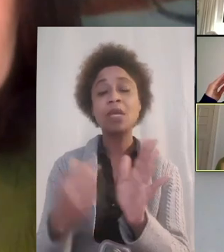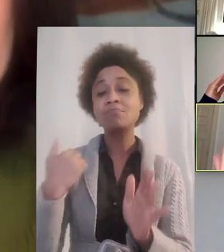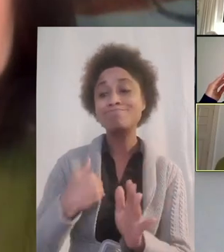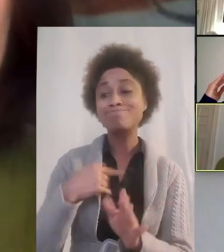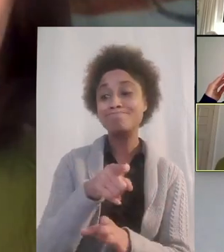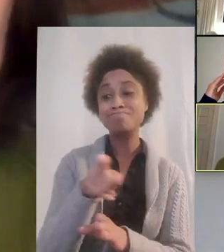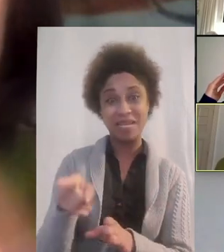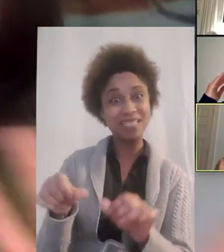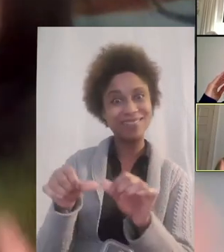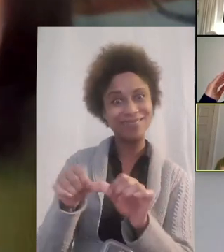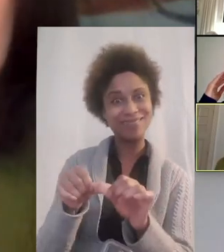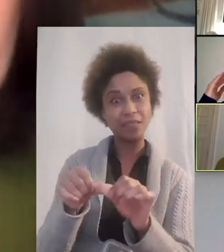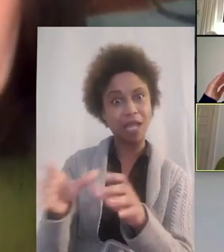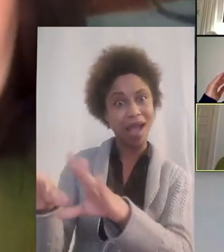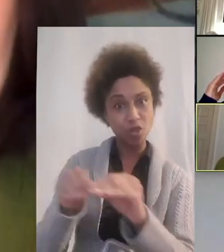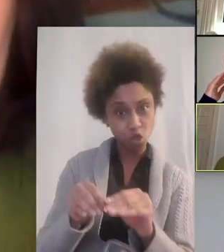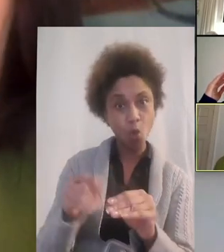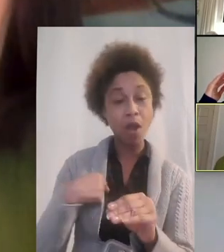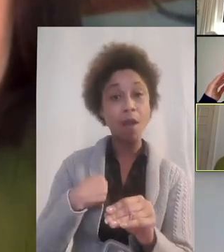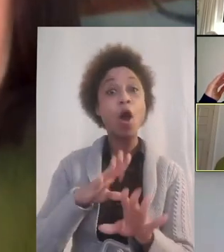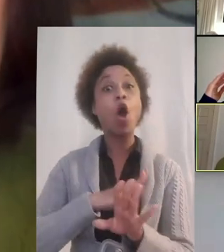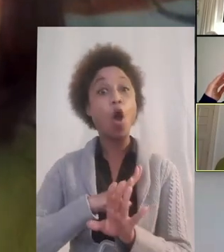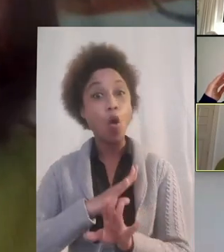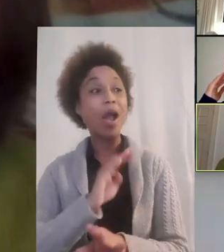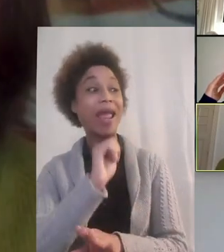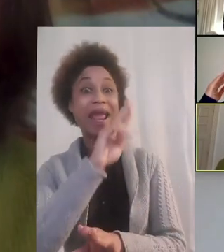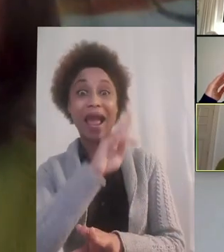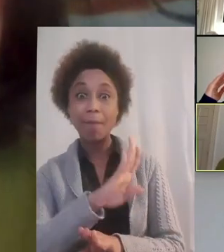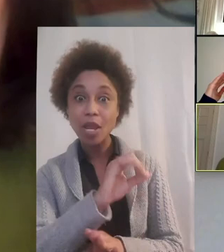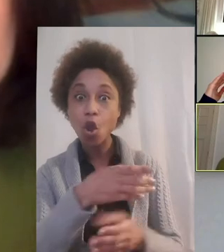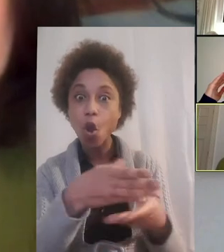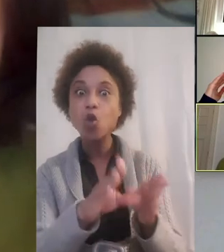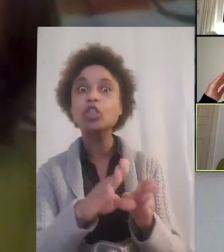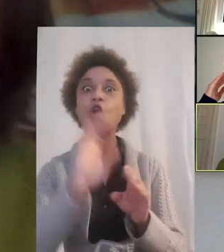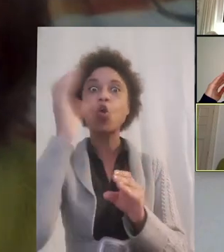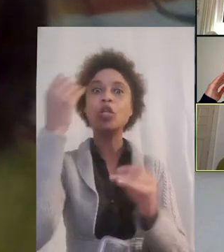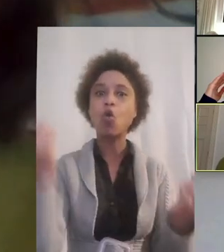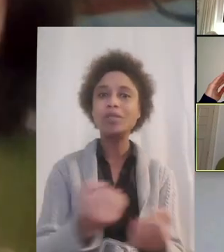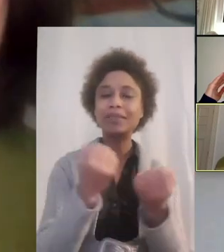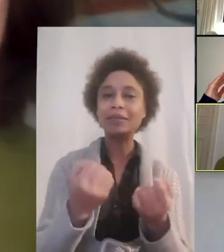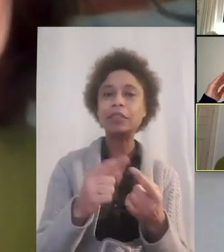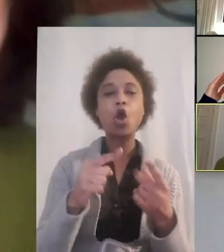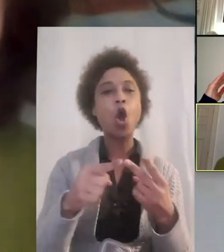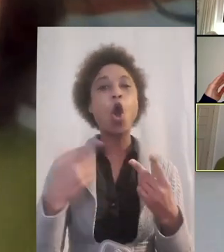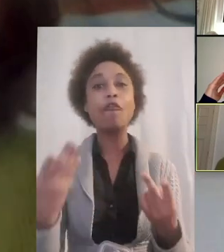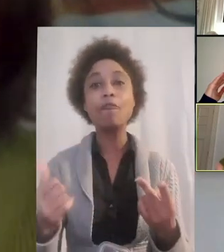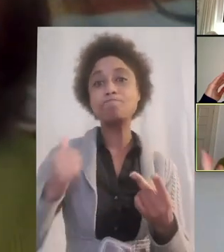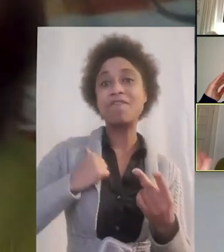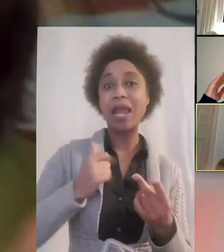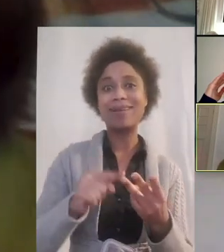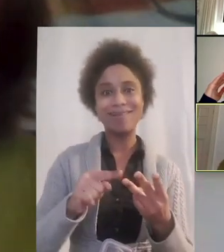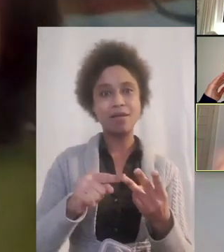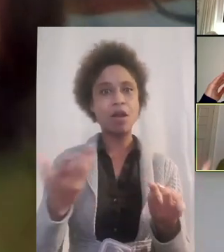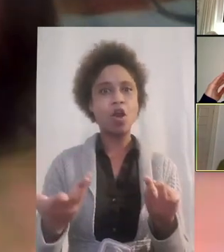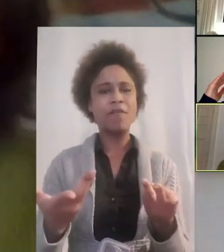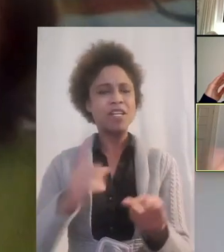net in dienst komen, maar ook bijvoorbeeld bij EHBO'ers in zo'n culturele organisatie, of beveiligers, die